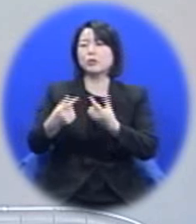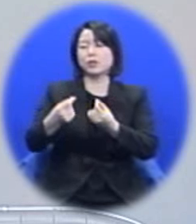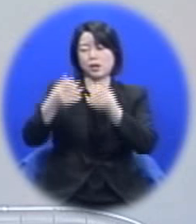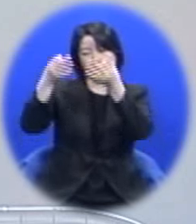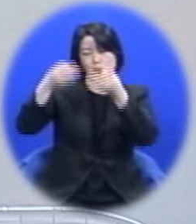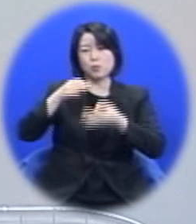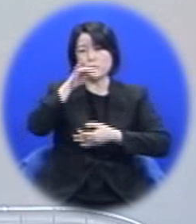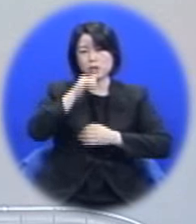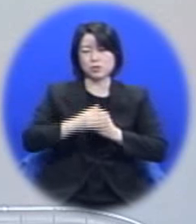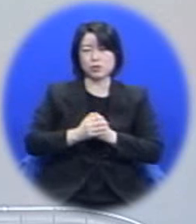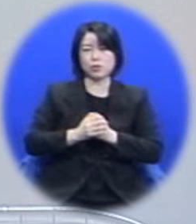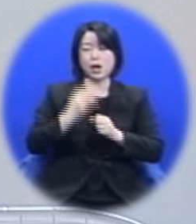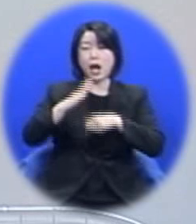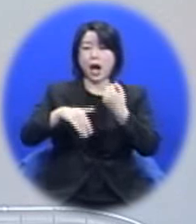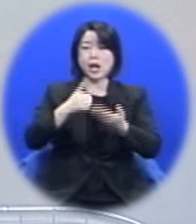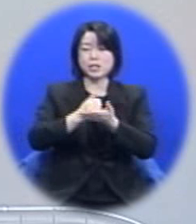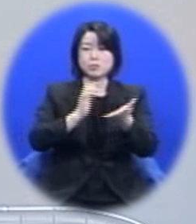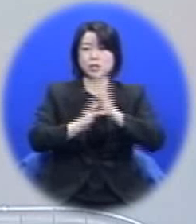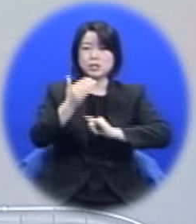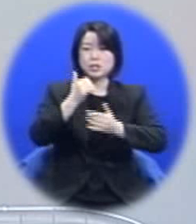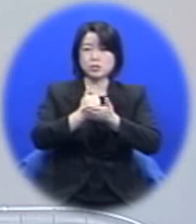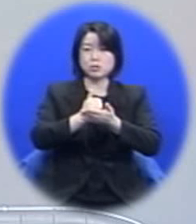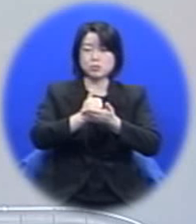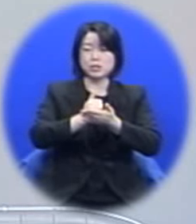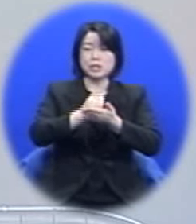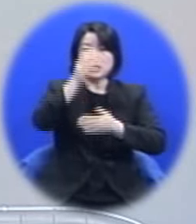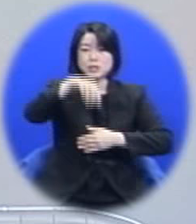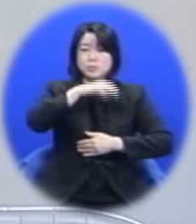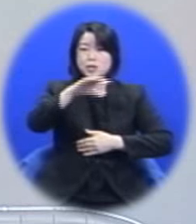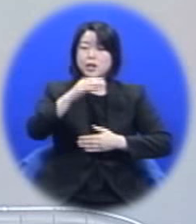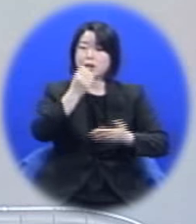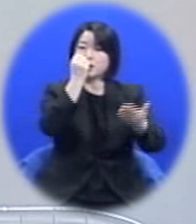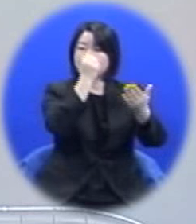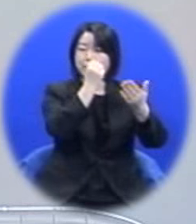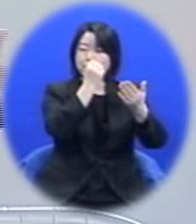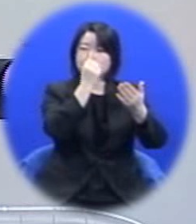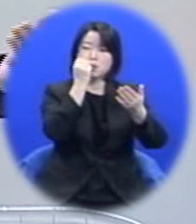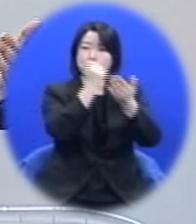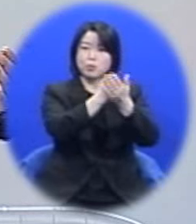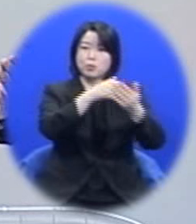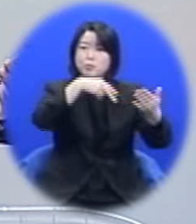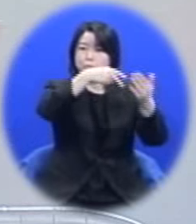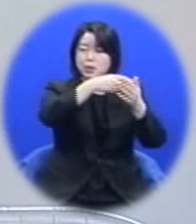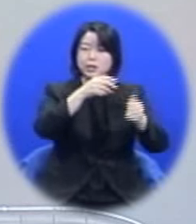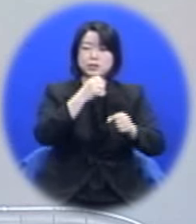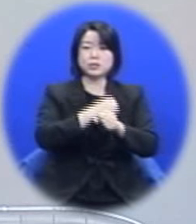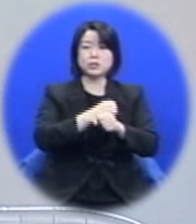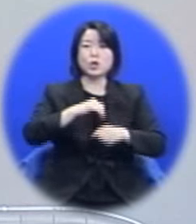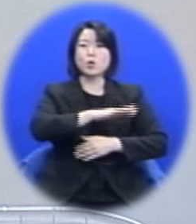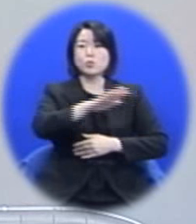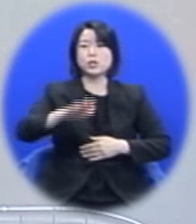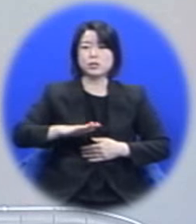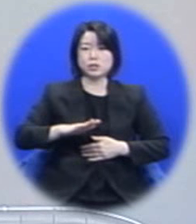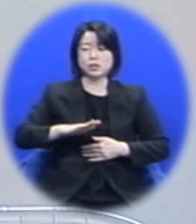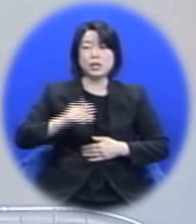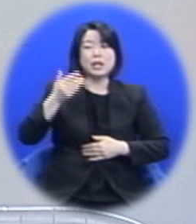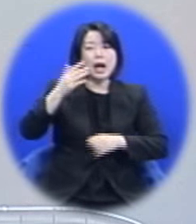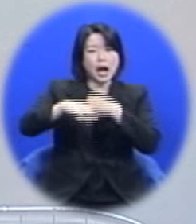하나님은 예수님을 십자가에 못 박은 우리를 당신의 자녀로 그렇게